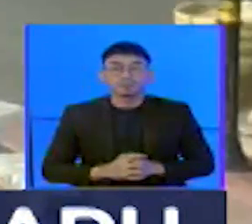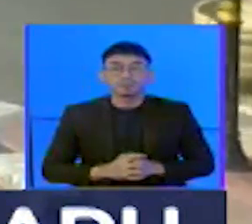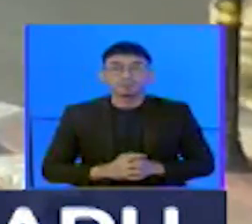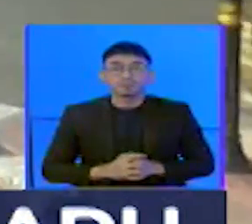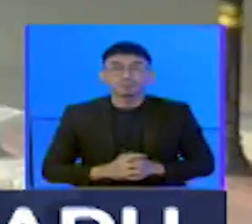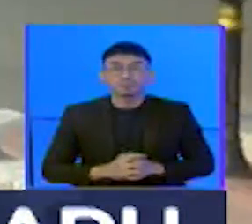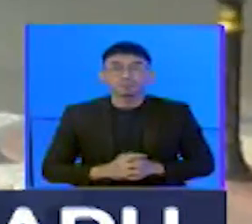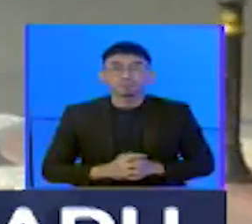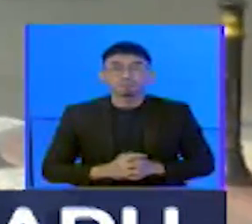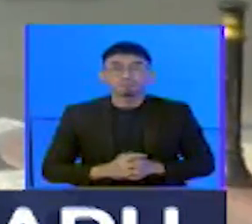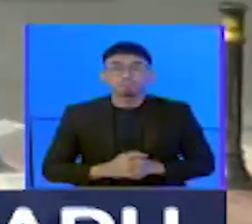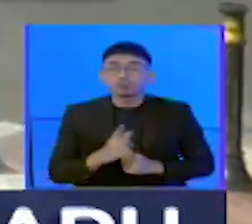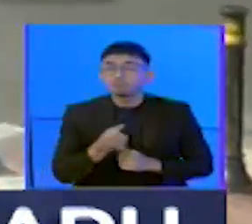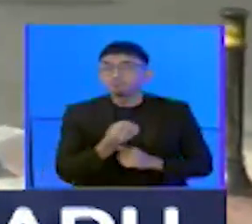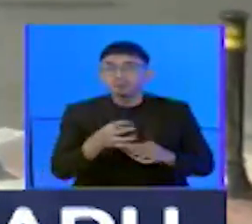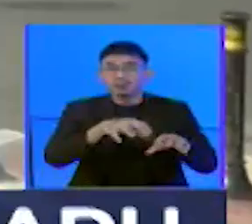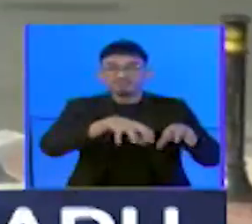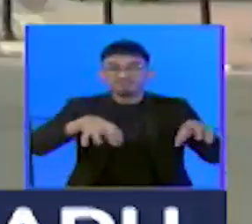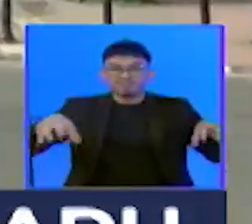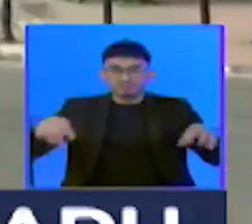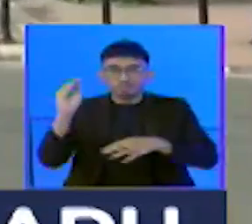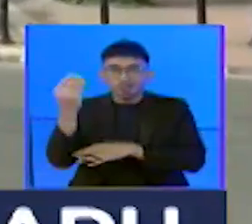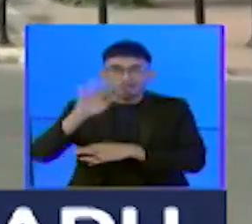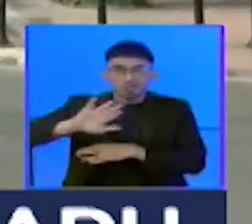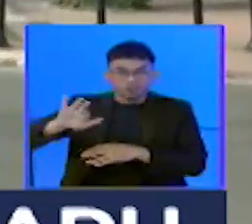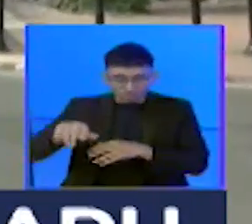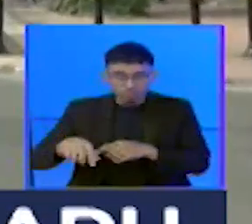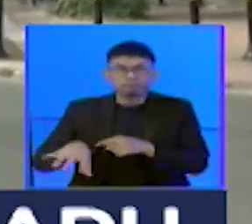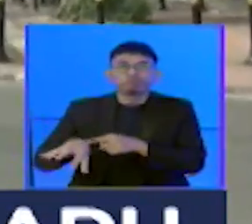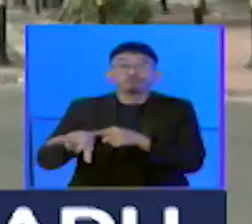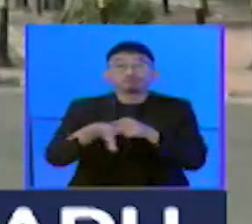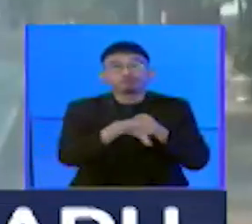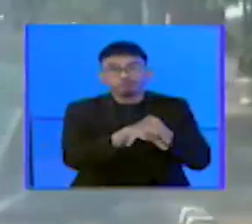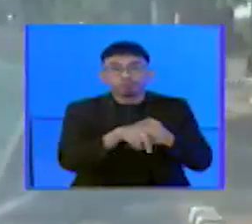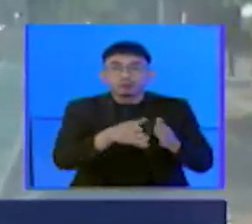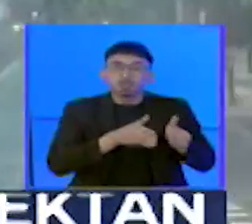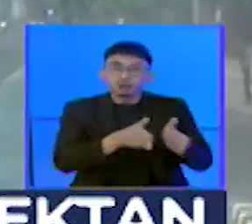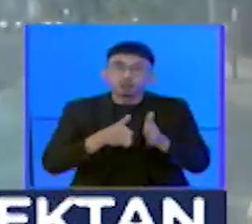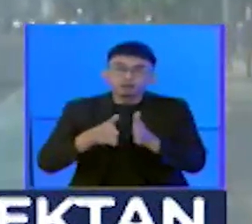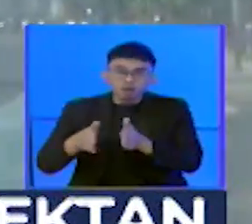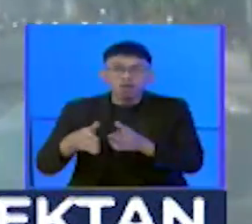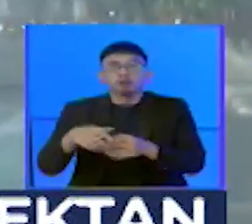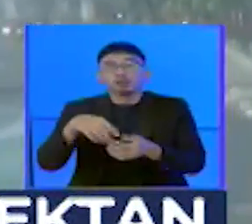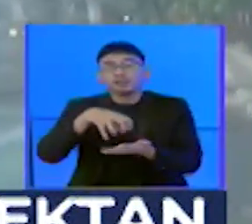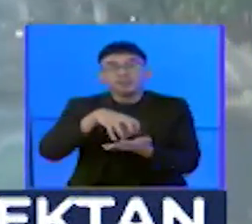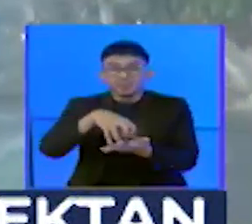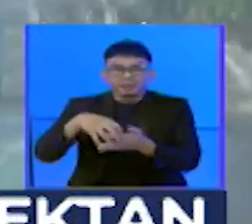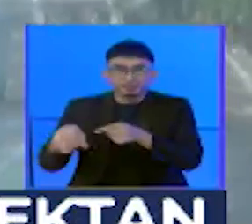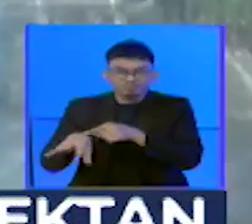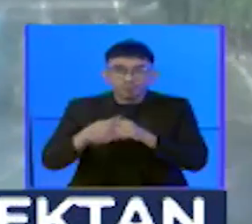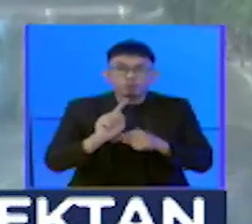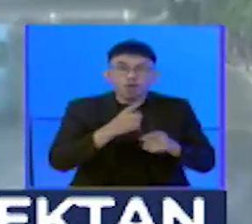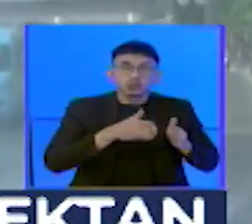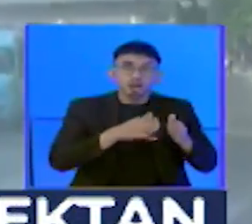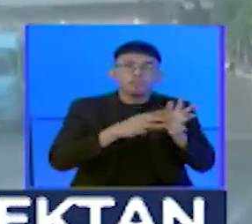di sejumlah wilayah di Jakarta Timur disemprot menggunakan disinfektan ruas jalan yang menjadi titik penyemprotan mulai dari Jalan Matraman